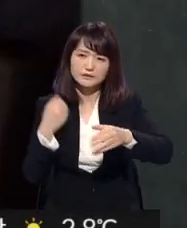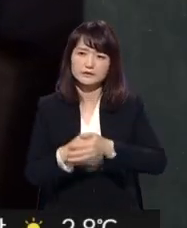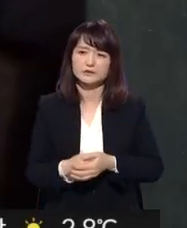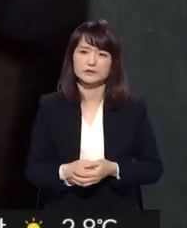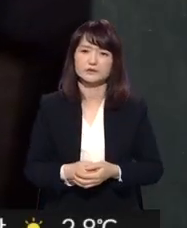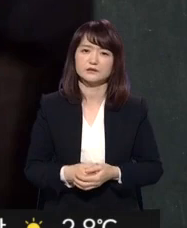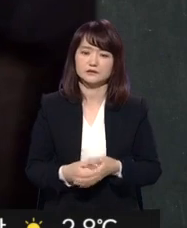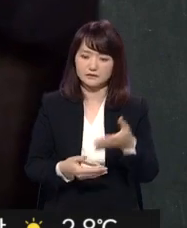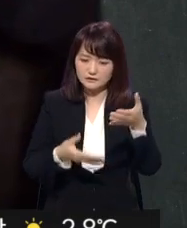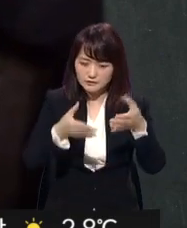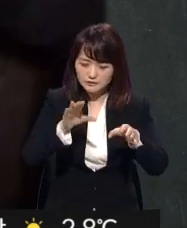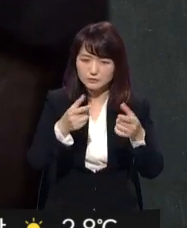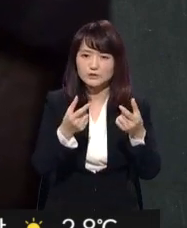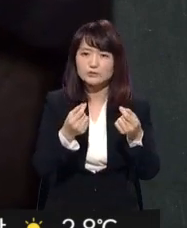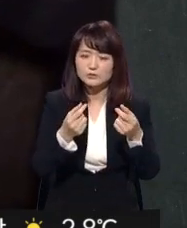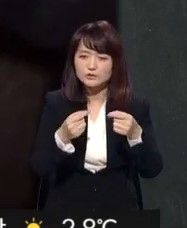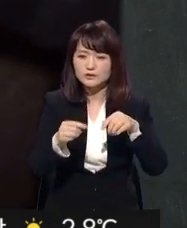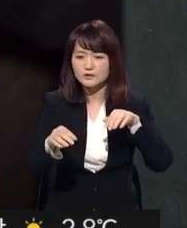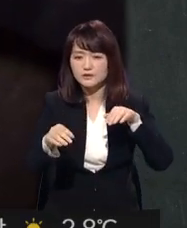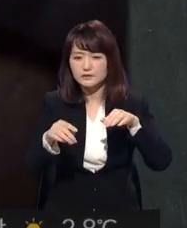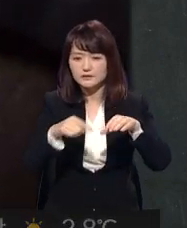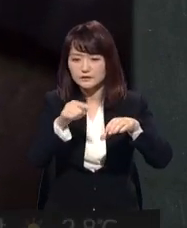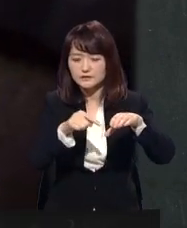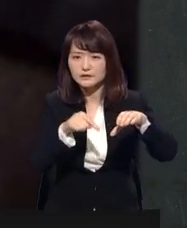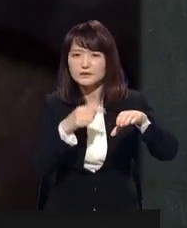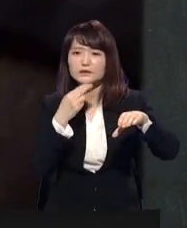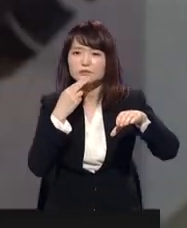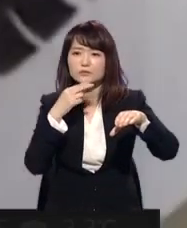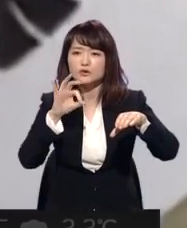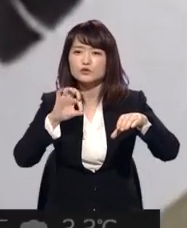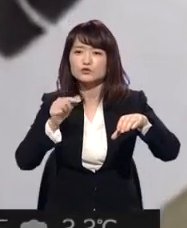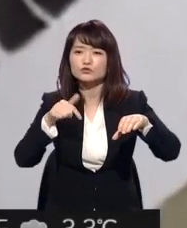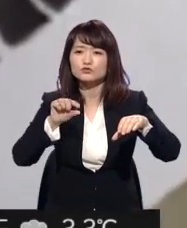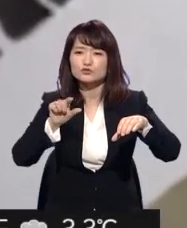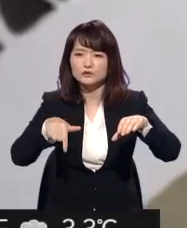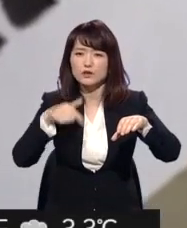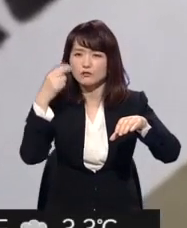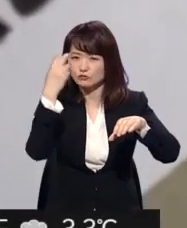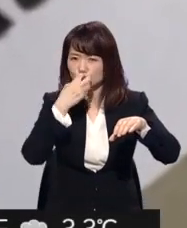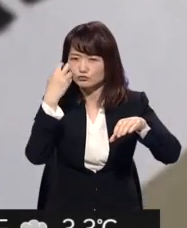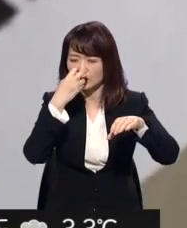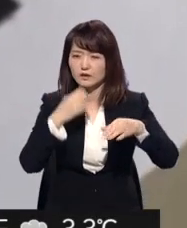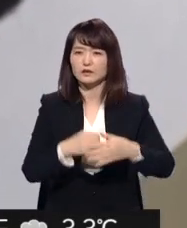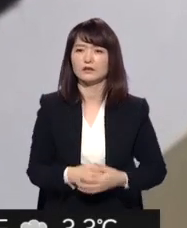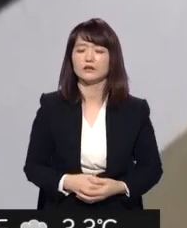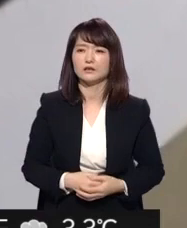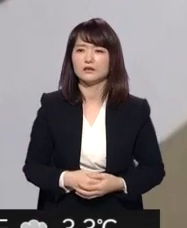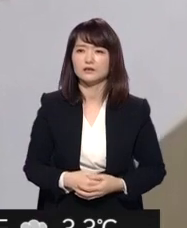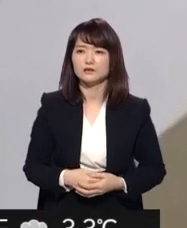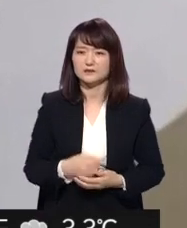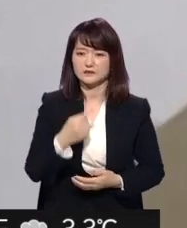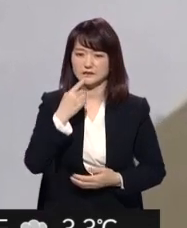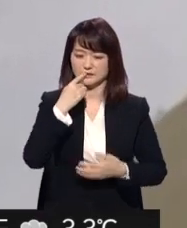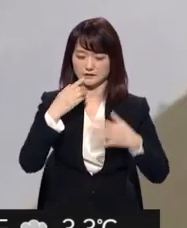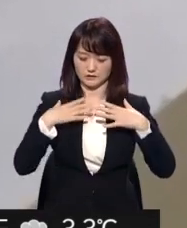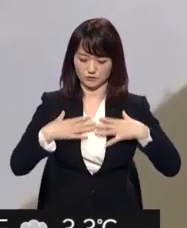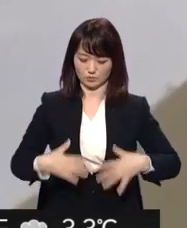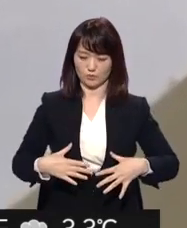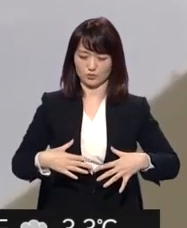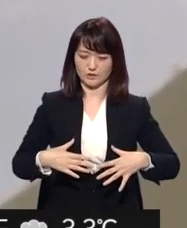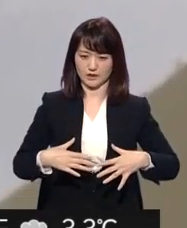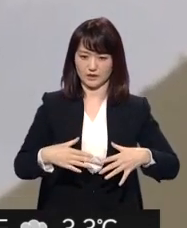이런 그 타이어 흔적은 없는데 이걸 우리가 이제 윤적수사라고 합니다 그래서이 하얀 띠에 남아있는이 타이어